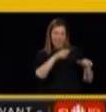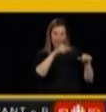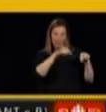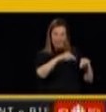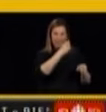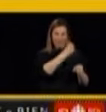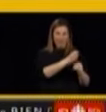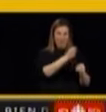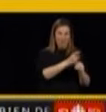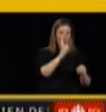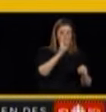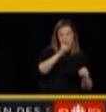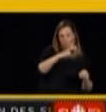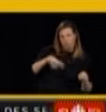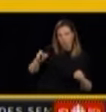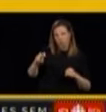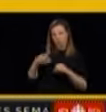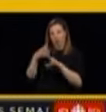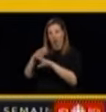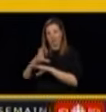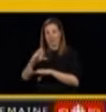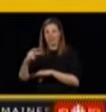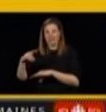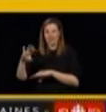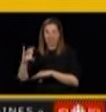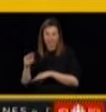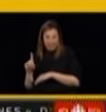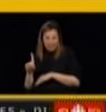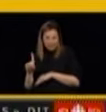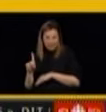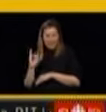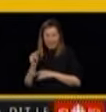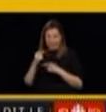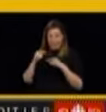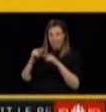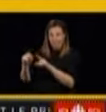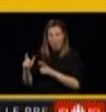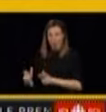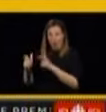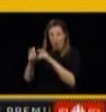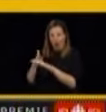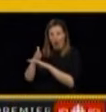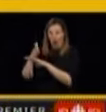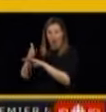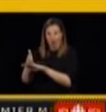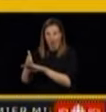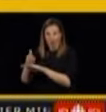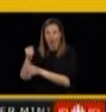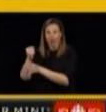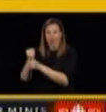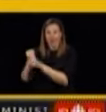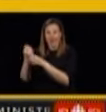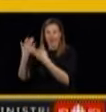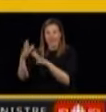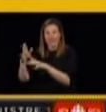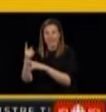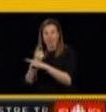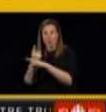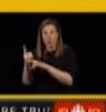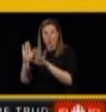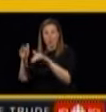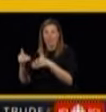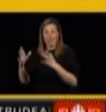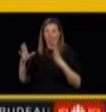qu'ils ne pourront pas réintégrer leur hôpital avant une semaine après la fin de leur travail en CHSLD pour éviter de